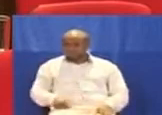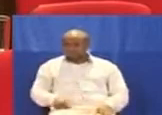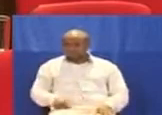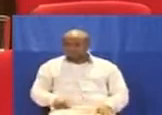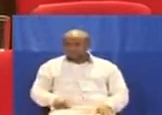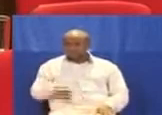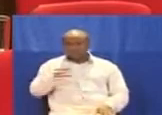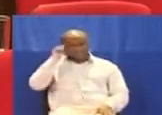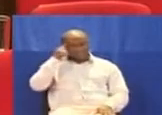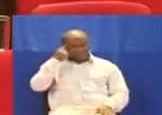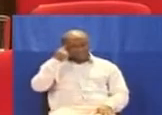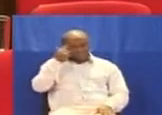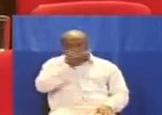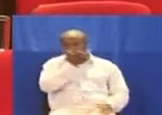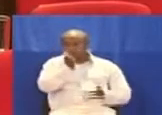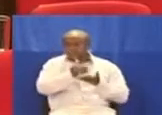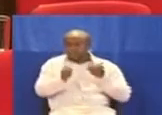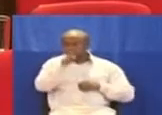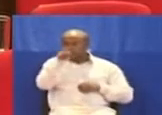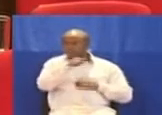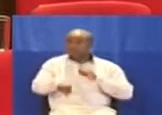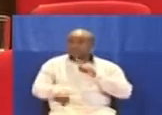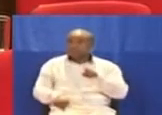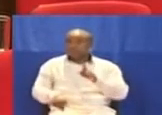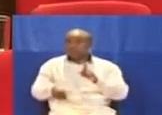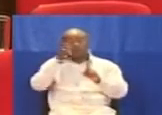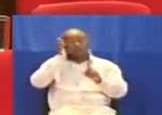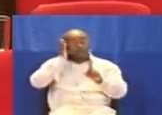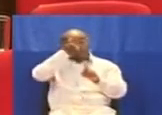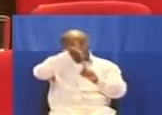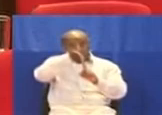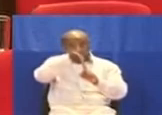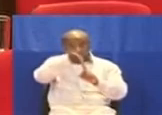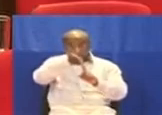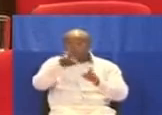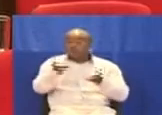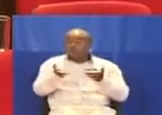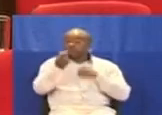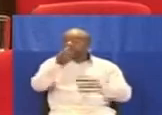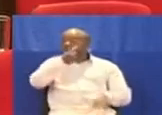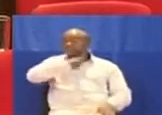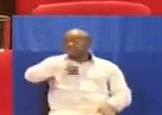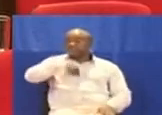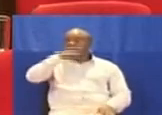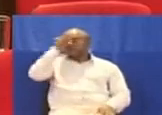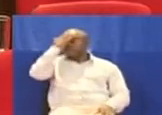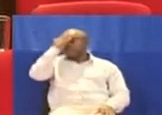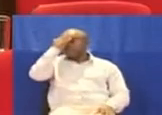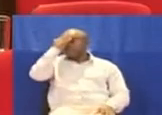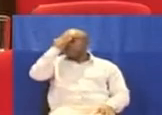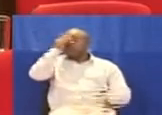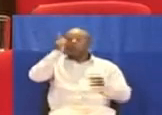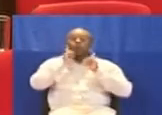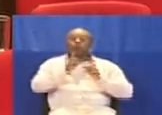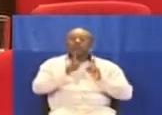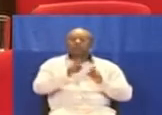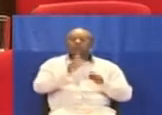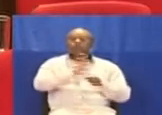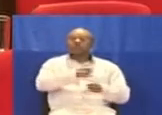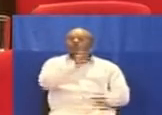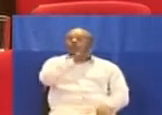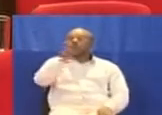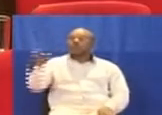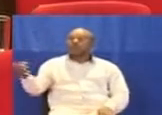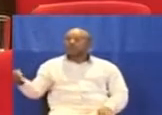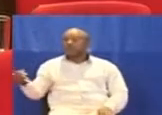Nafikiri kuna mahali labda niliwaudhi, lakini nia ilikuwa tufike hapa kwa sababu tunafahamu wapo walimu wengi ambao kwenye